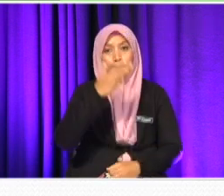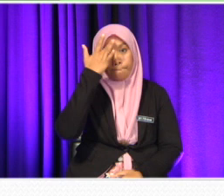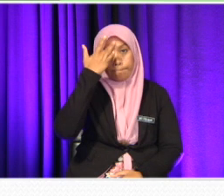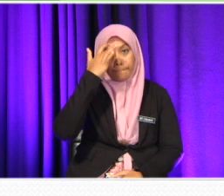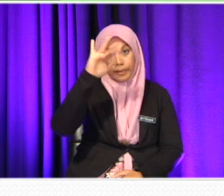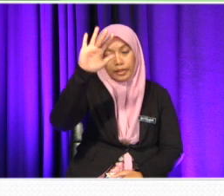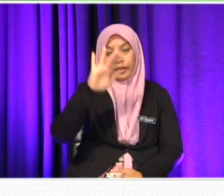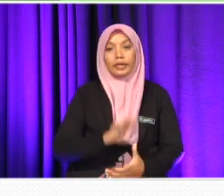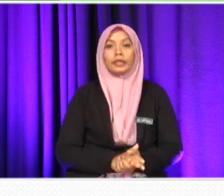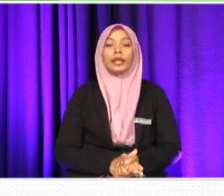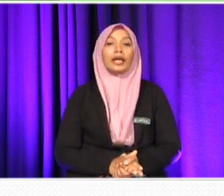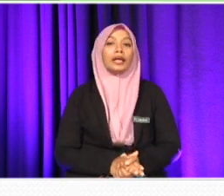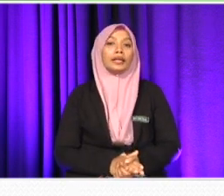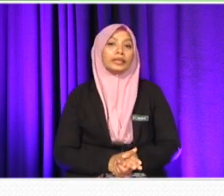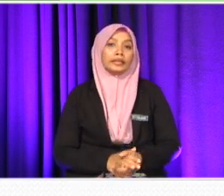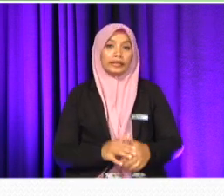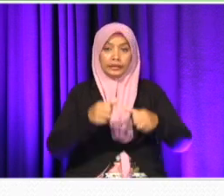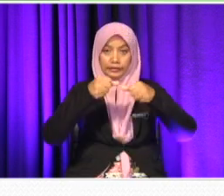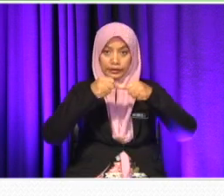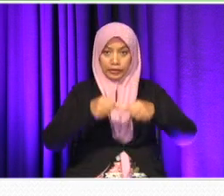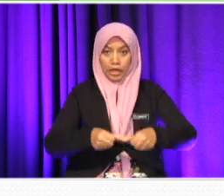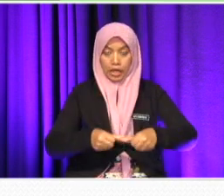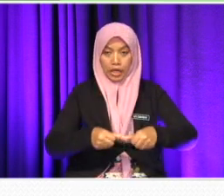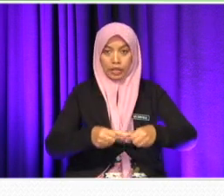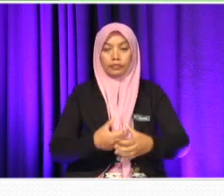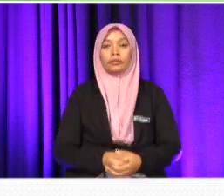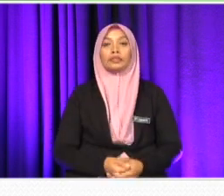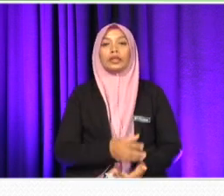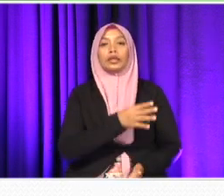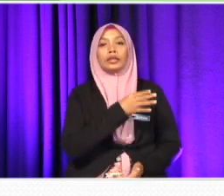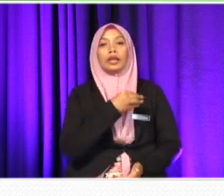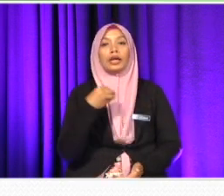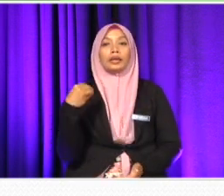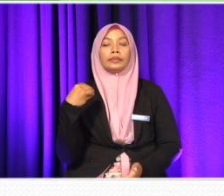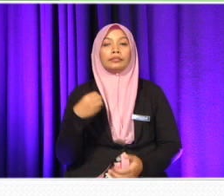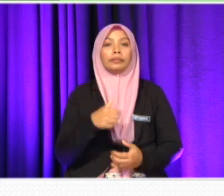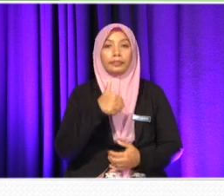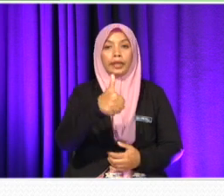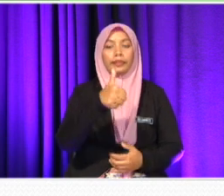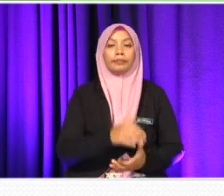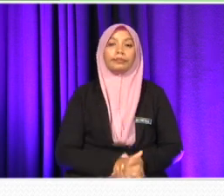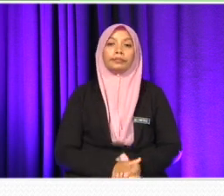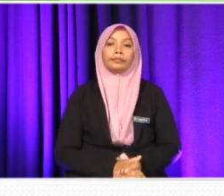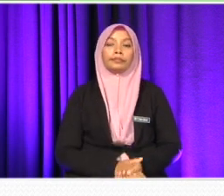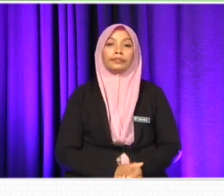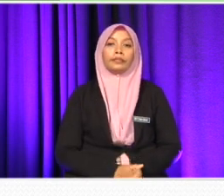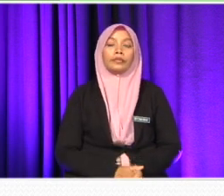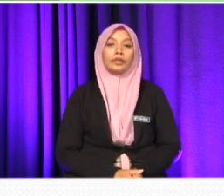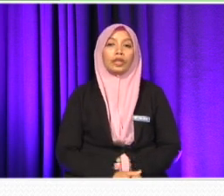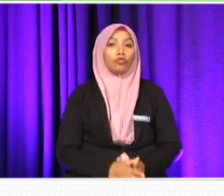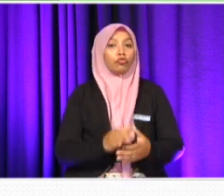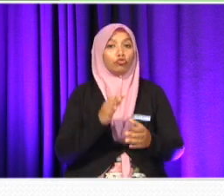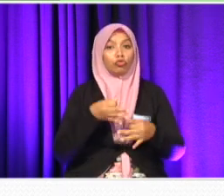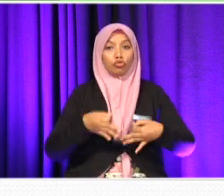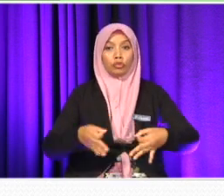keempat mengekakan motivasi pekerja agar kekal dalam organisasi atau peranan semua manusia ini usia adil